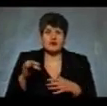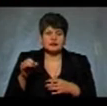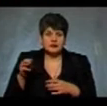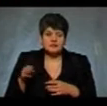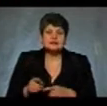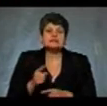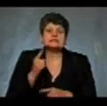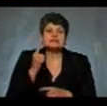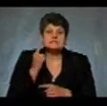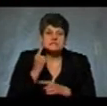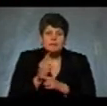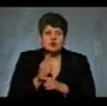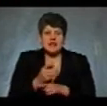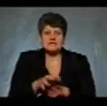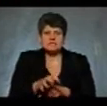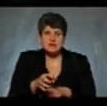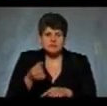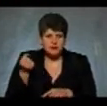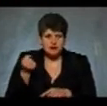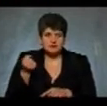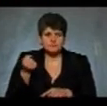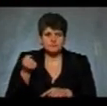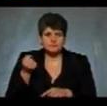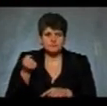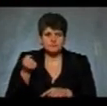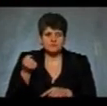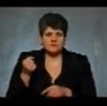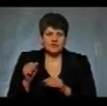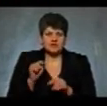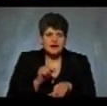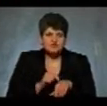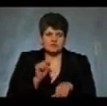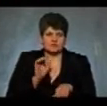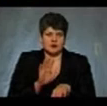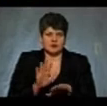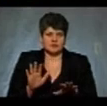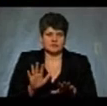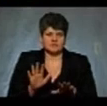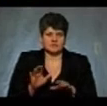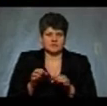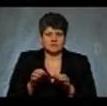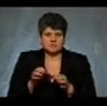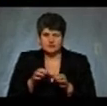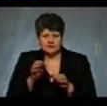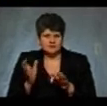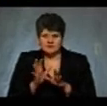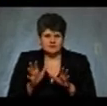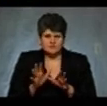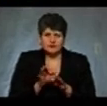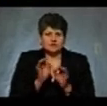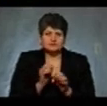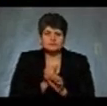категорично забороняється піднімати їх, зрушувати з місця, розряджати і, не дай Бог,